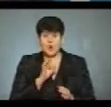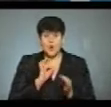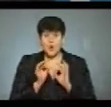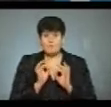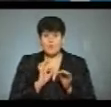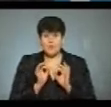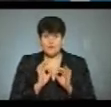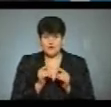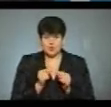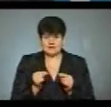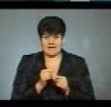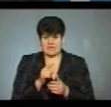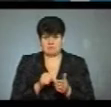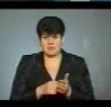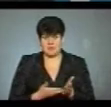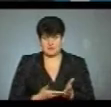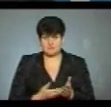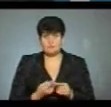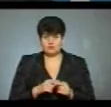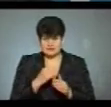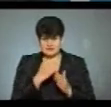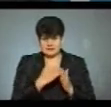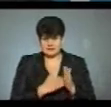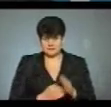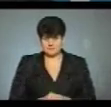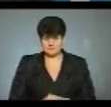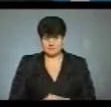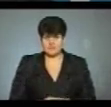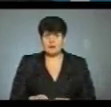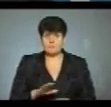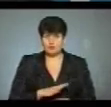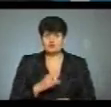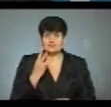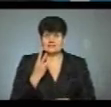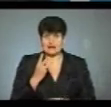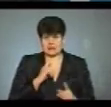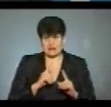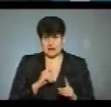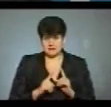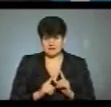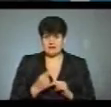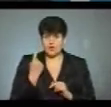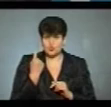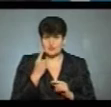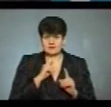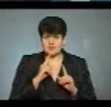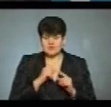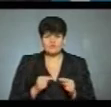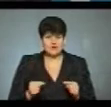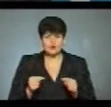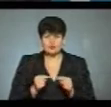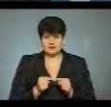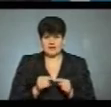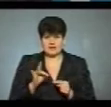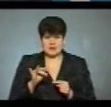обговорювало конкретні питання по цим статті, по цим. Було три наради. На одній нараді вони конкретні